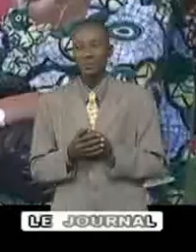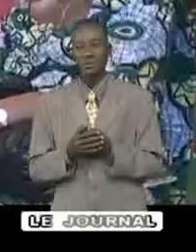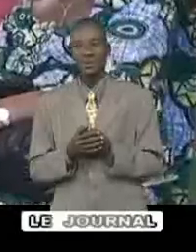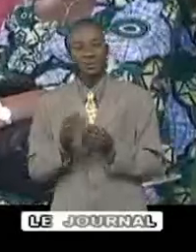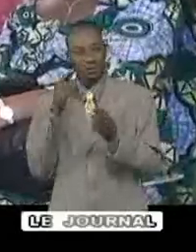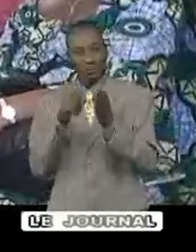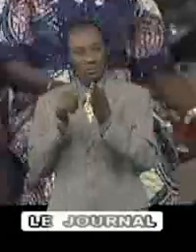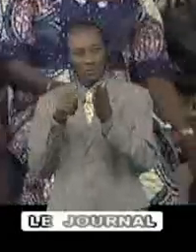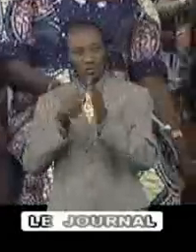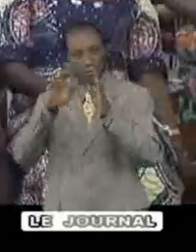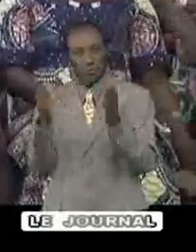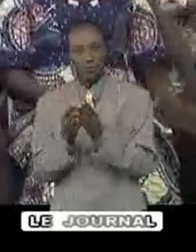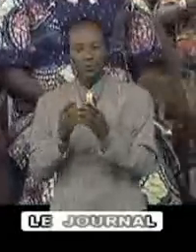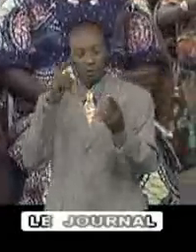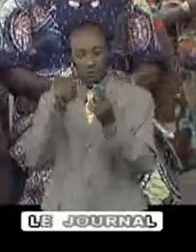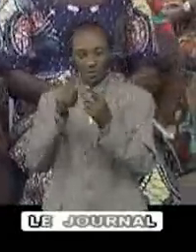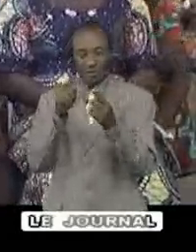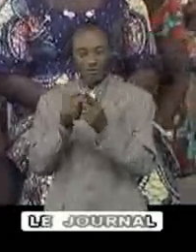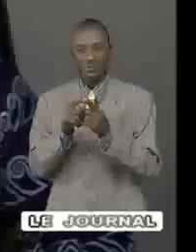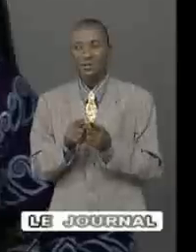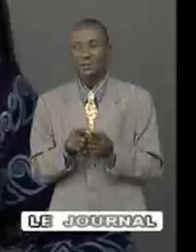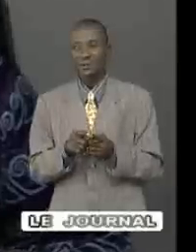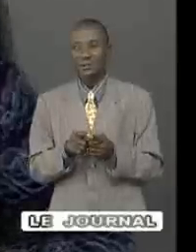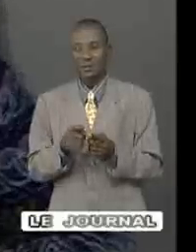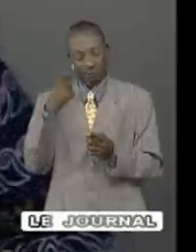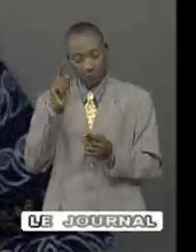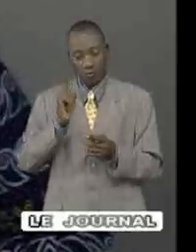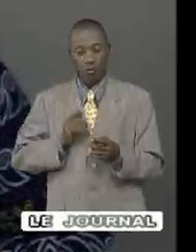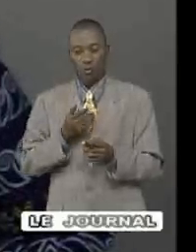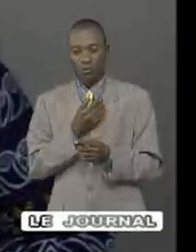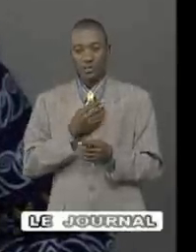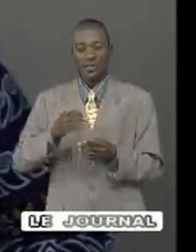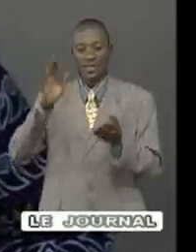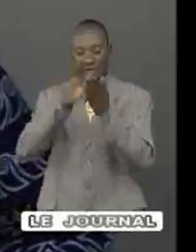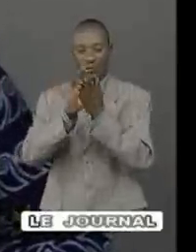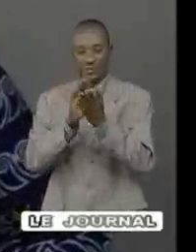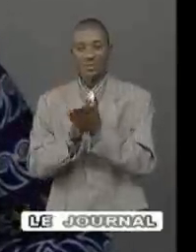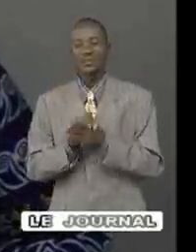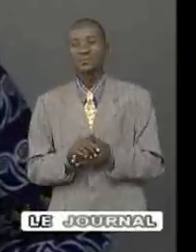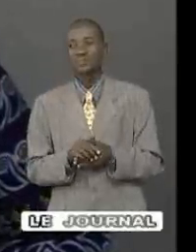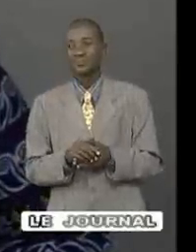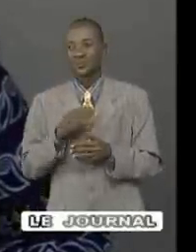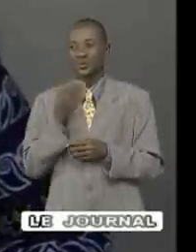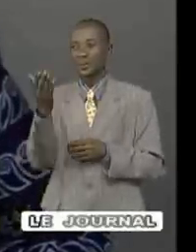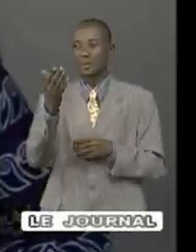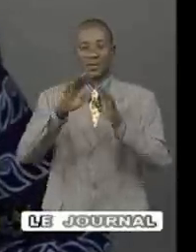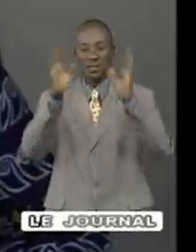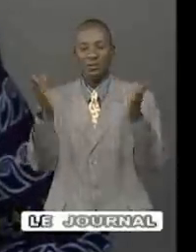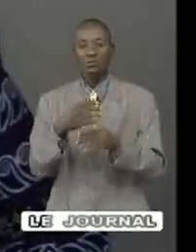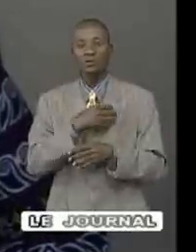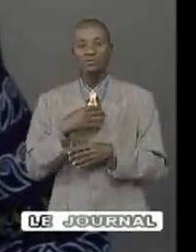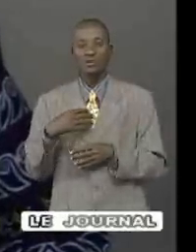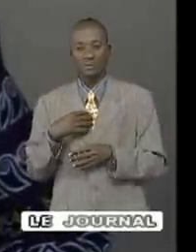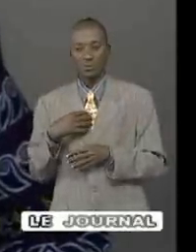probants et objectifs qui méritent notre reconnaissance. J'invite ainsi toutes ces femmes à l'occasion de